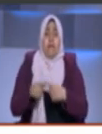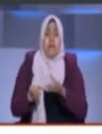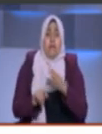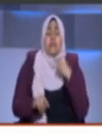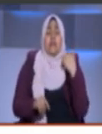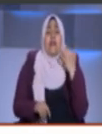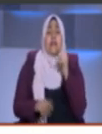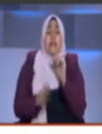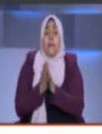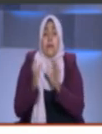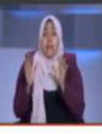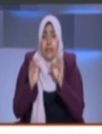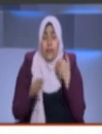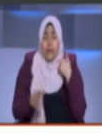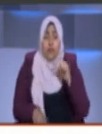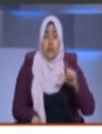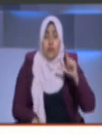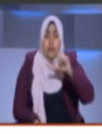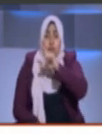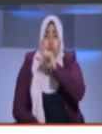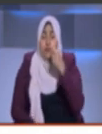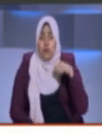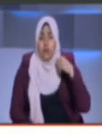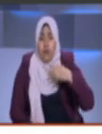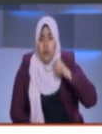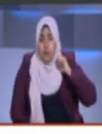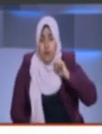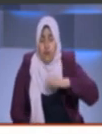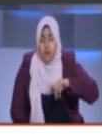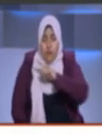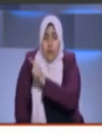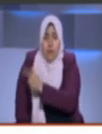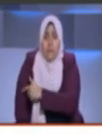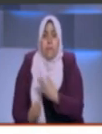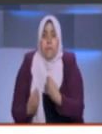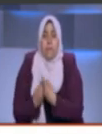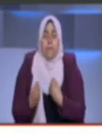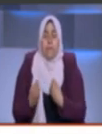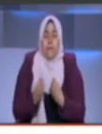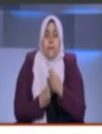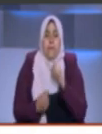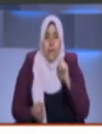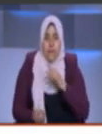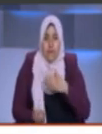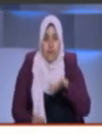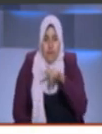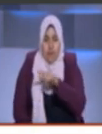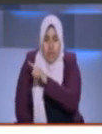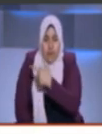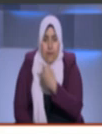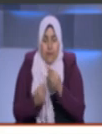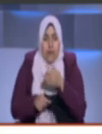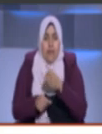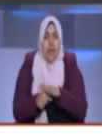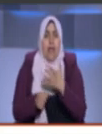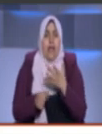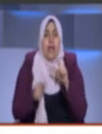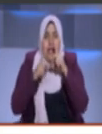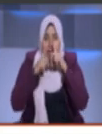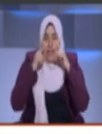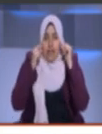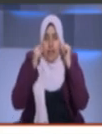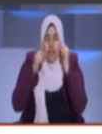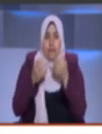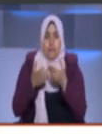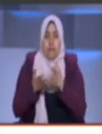كبير جدا من رؤساء وزراء الولايات في المانيا كانوا بيجتمعوا بشكل منفرد في ولاياتهم بداوا يقرروا الماسكات هنا في المانيا. على